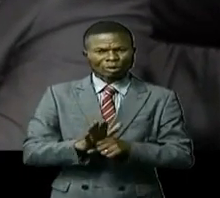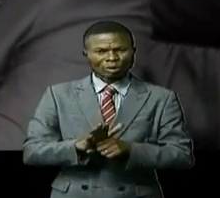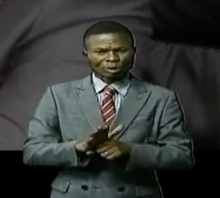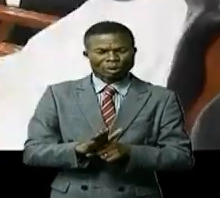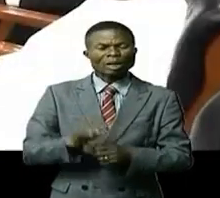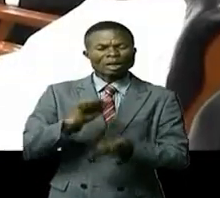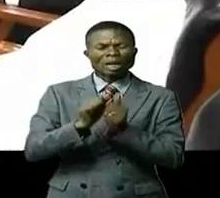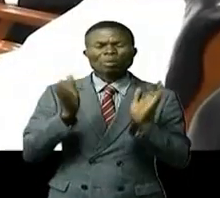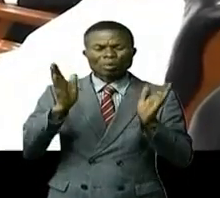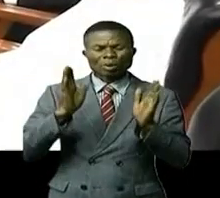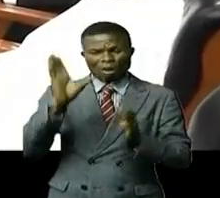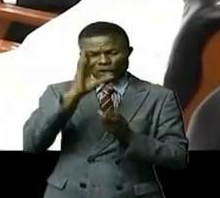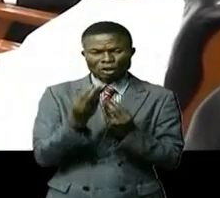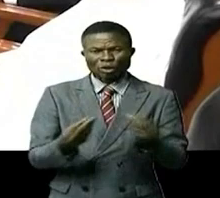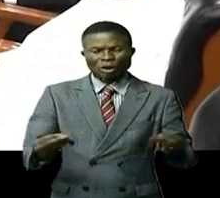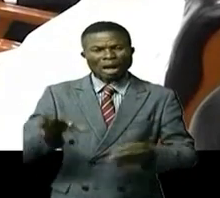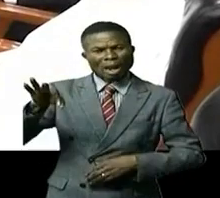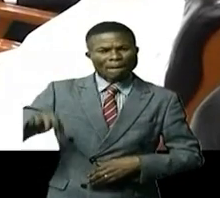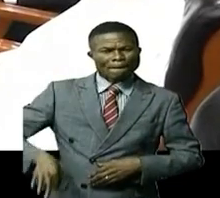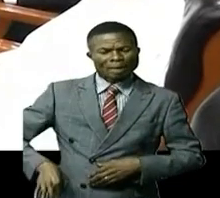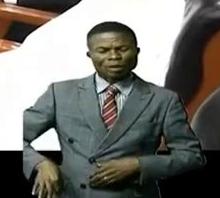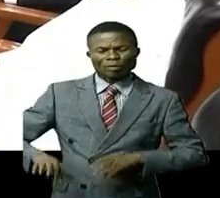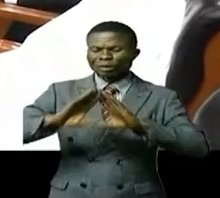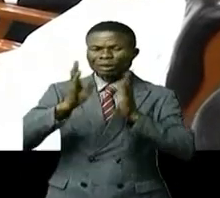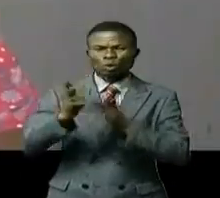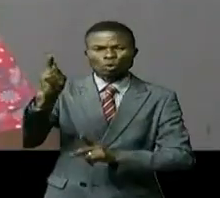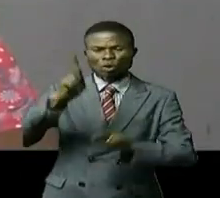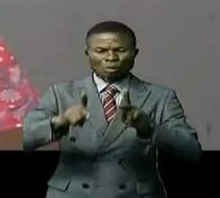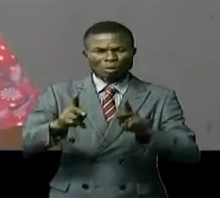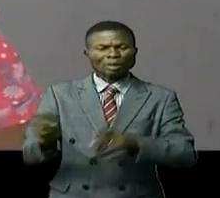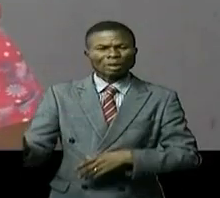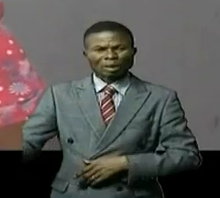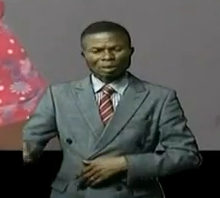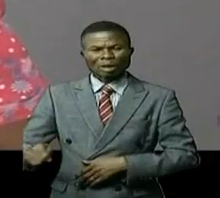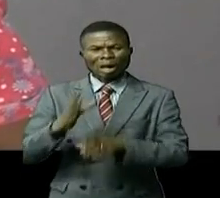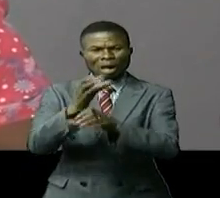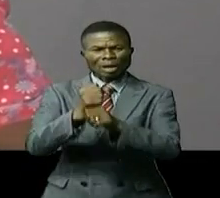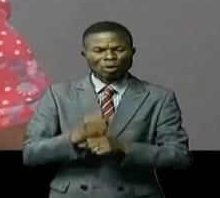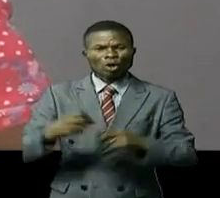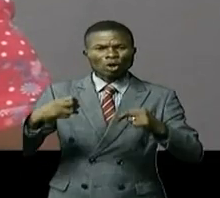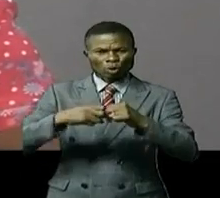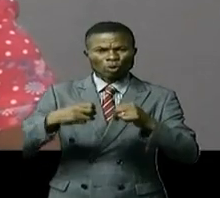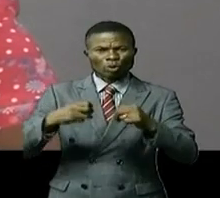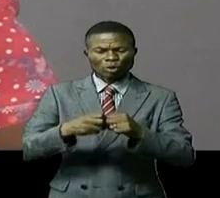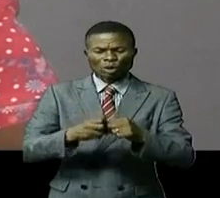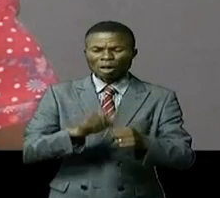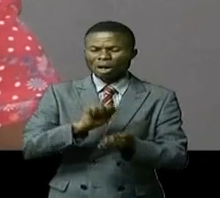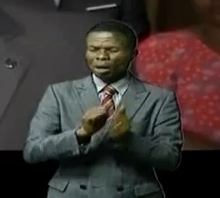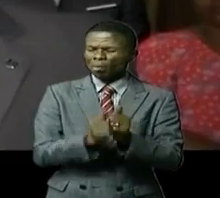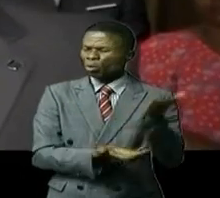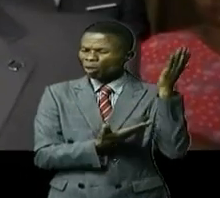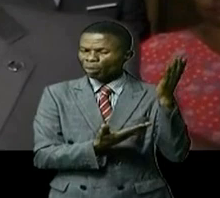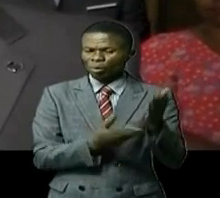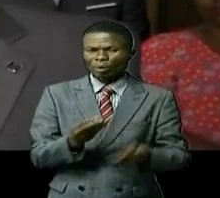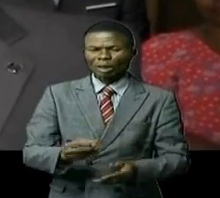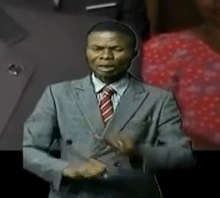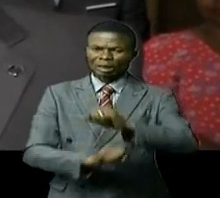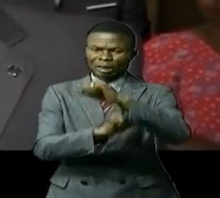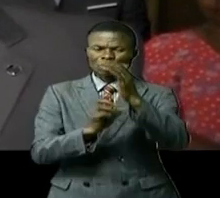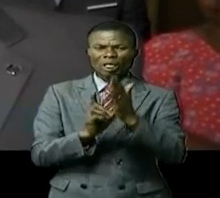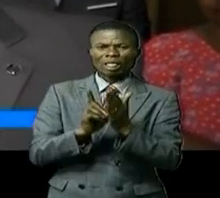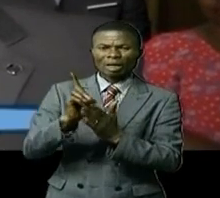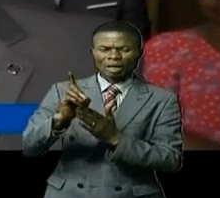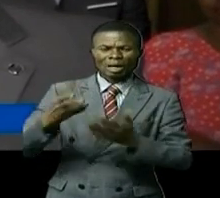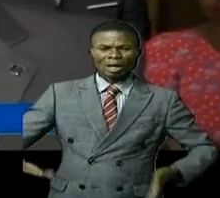grands défis pour le bonheur de la population de la Tchopo en électricité, l'un des facteurs de développement. C'est une grande joie